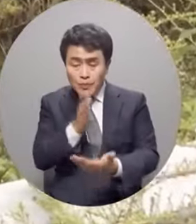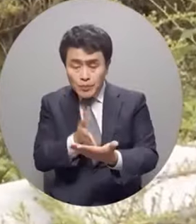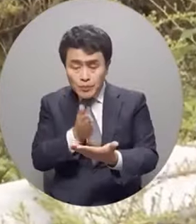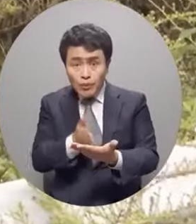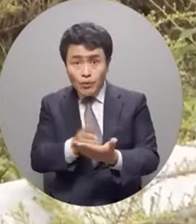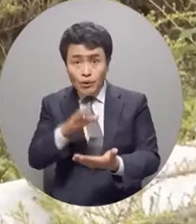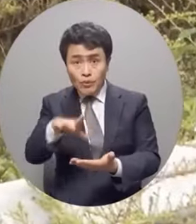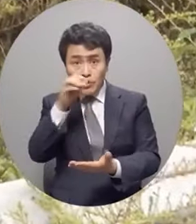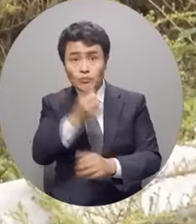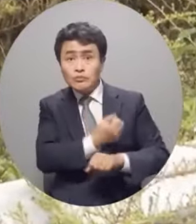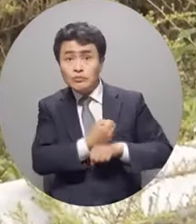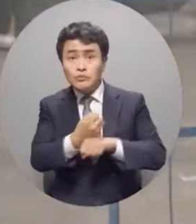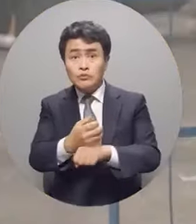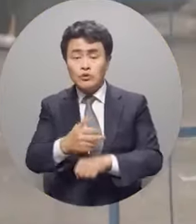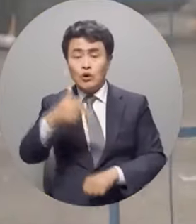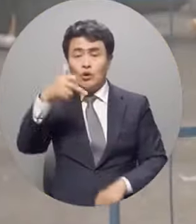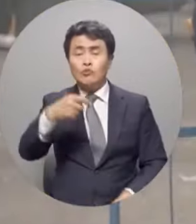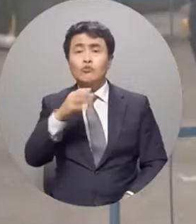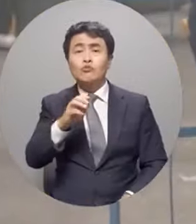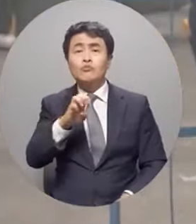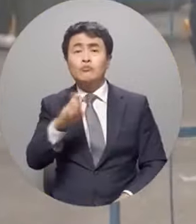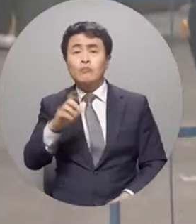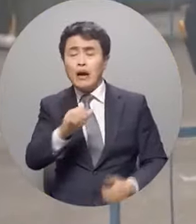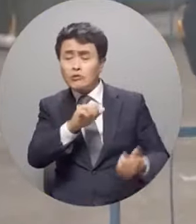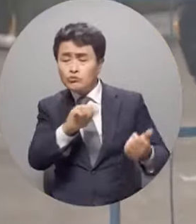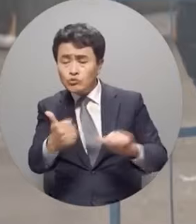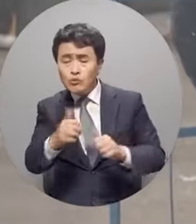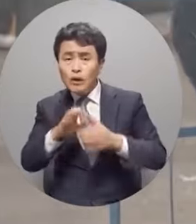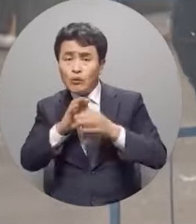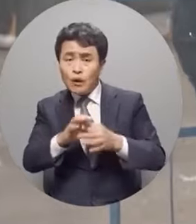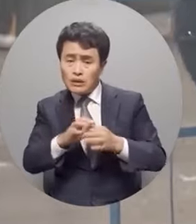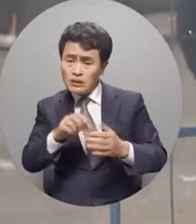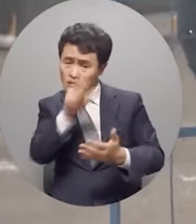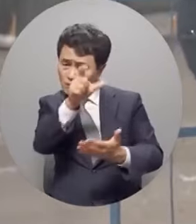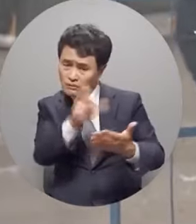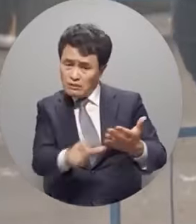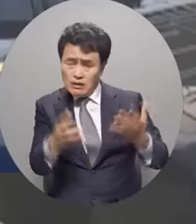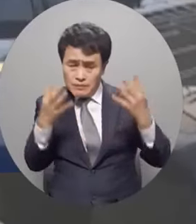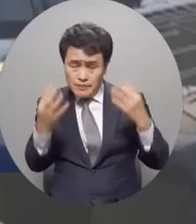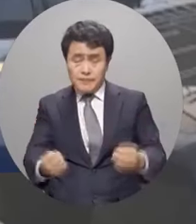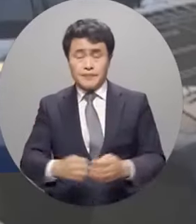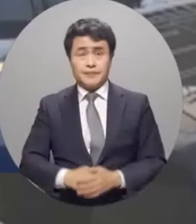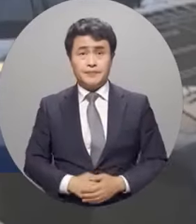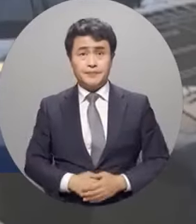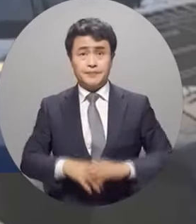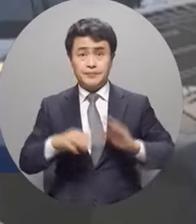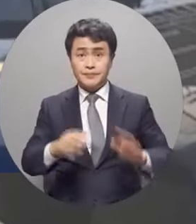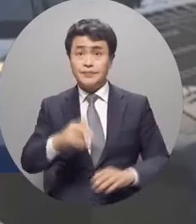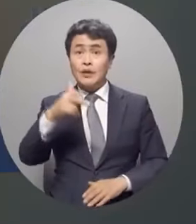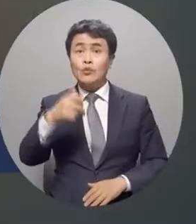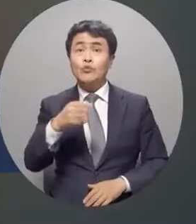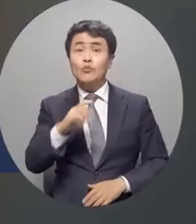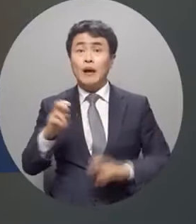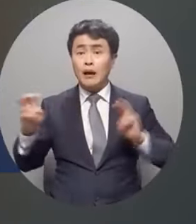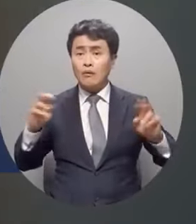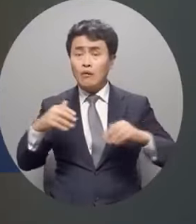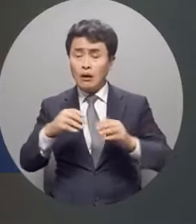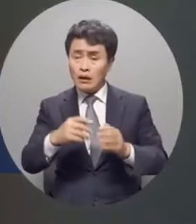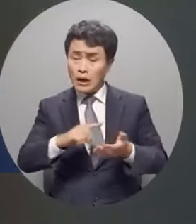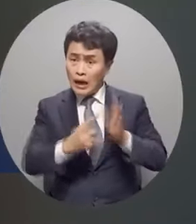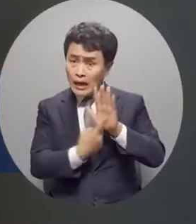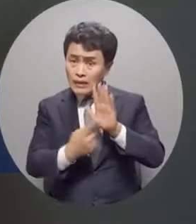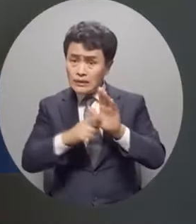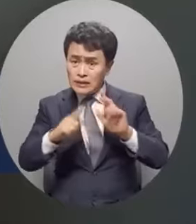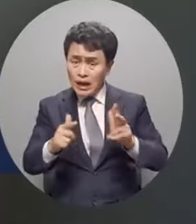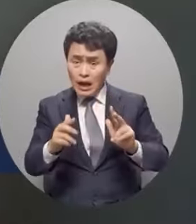통해 처음 알려진 쿠팡의 죽음과 사고만 해도 이렇게나 많습니다. 쿠팡에는 안 알려져 있는 산재